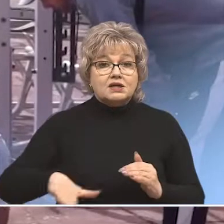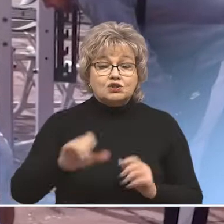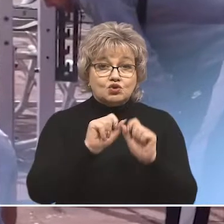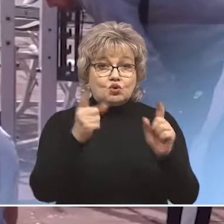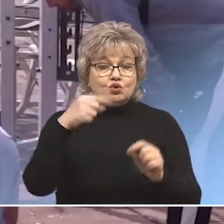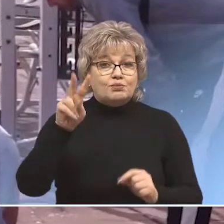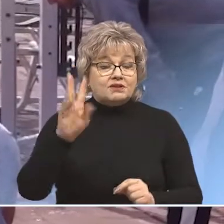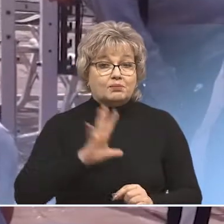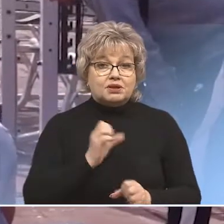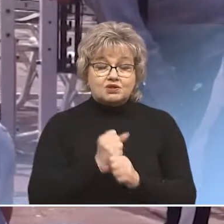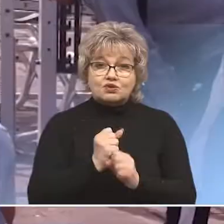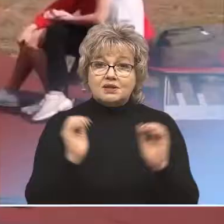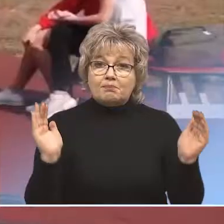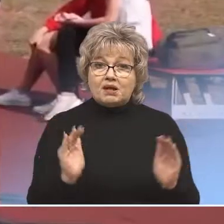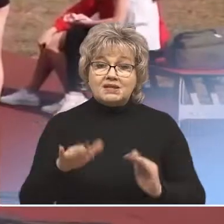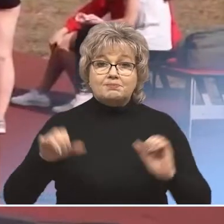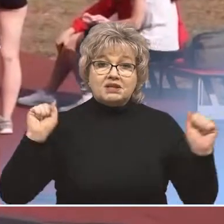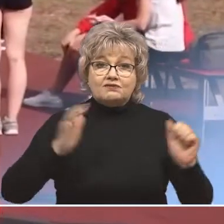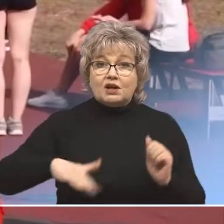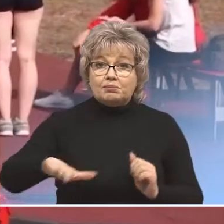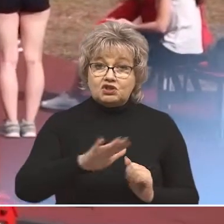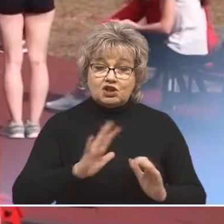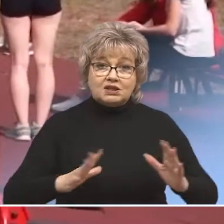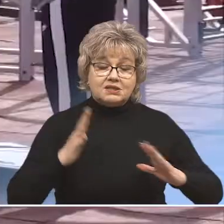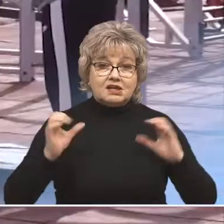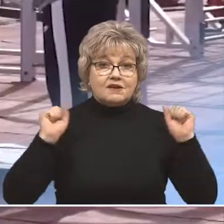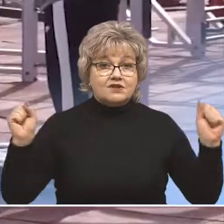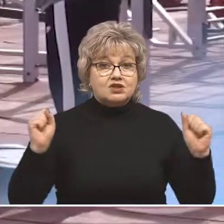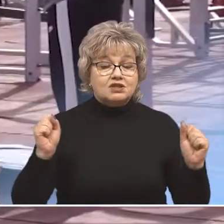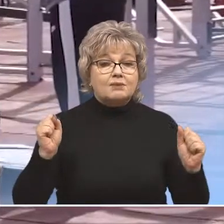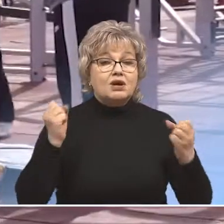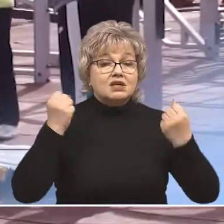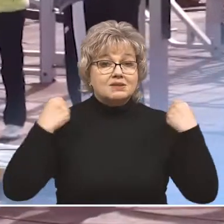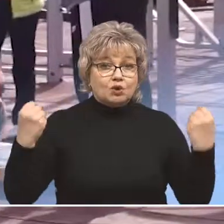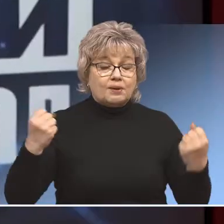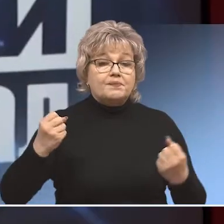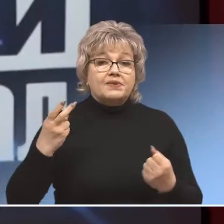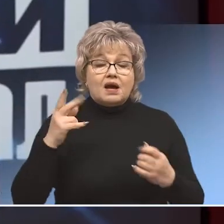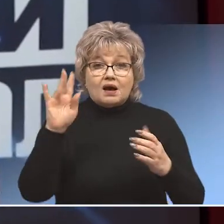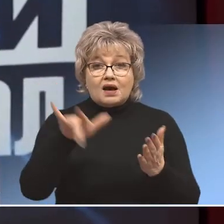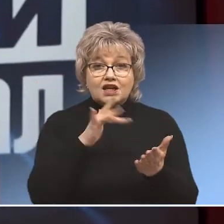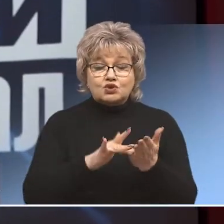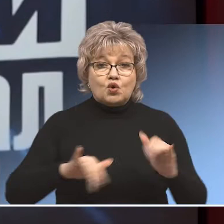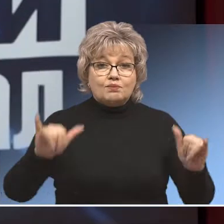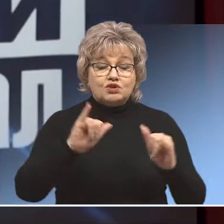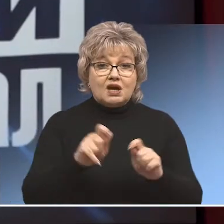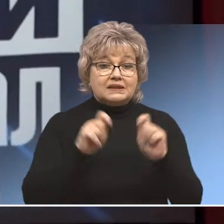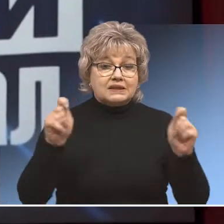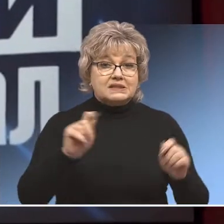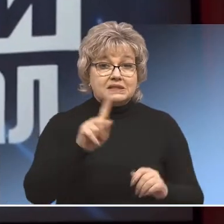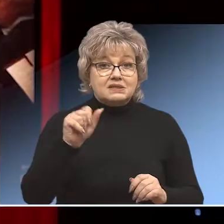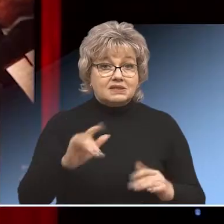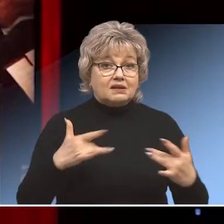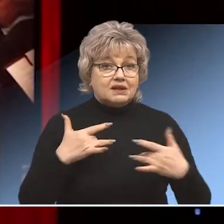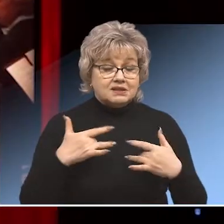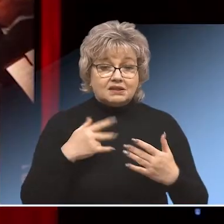территории школы номер 2 была создана малая спортивная площадка для занятий физической культурой и спортом. Городской музей открыл виртуальный